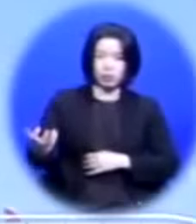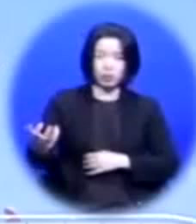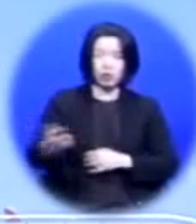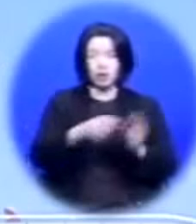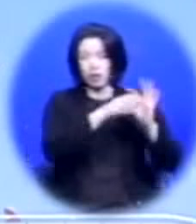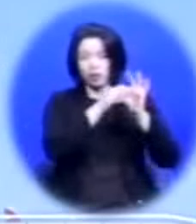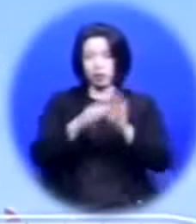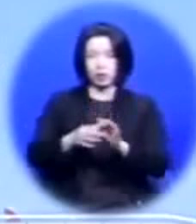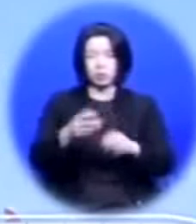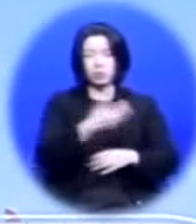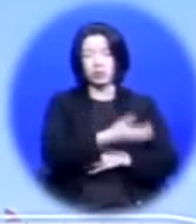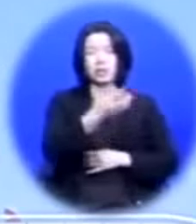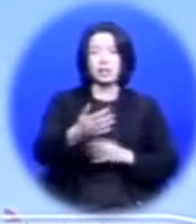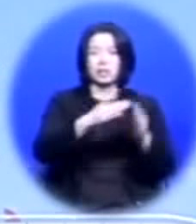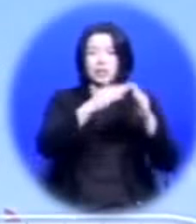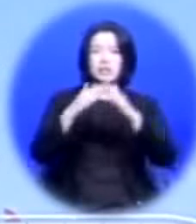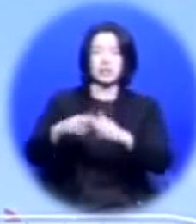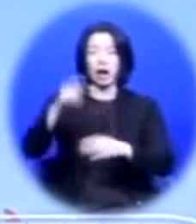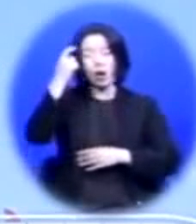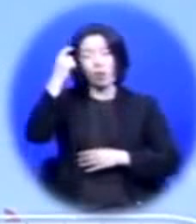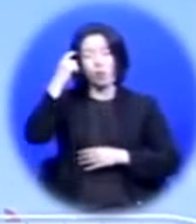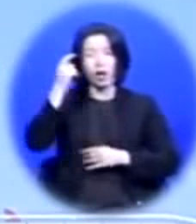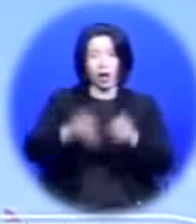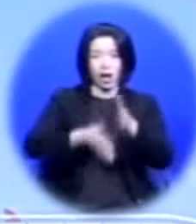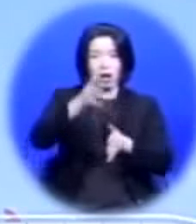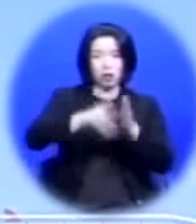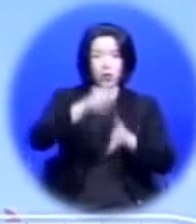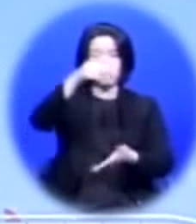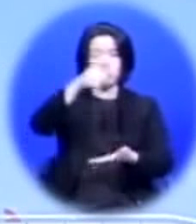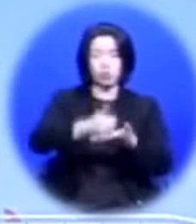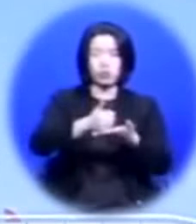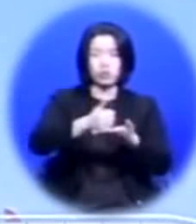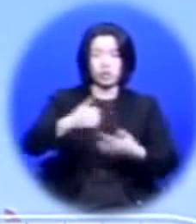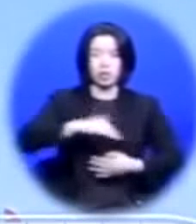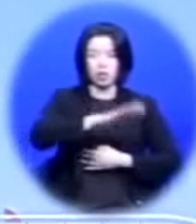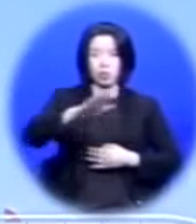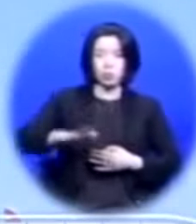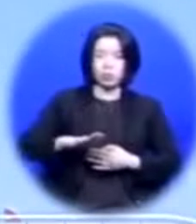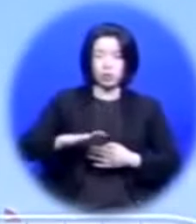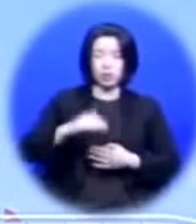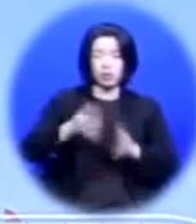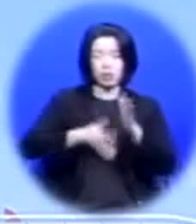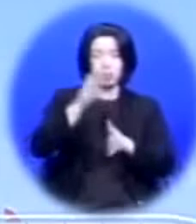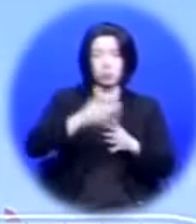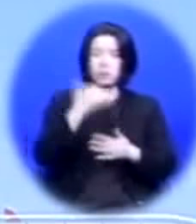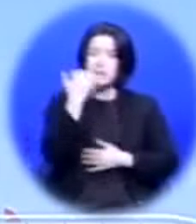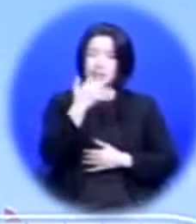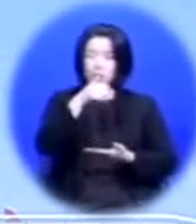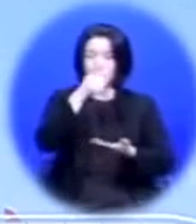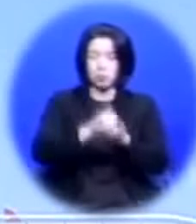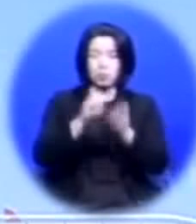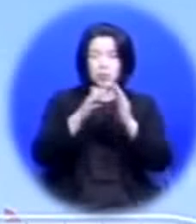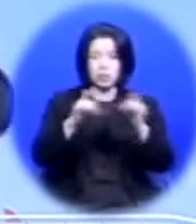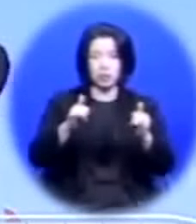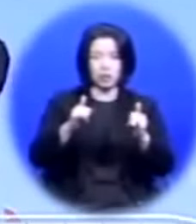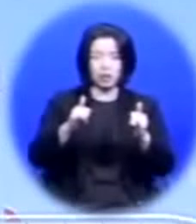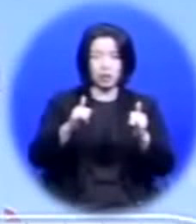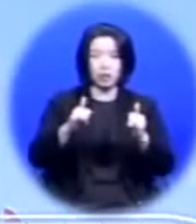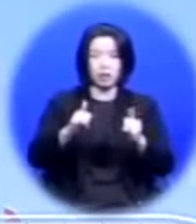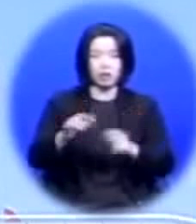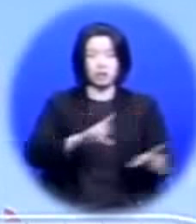저 동네로 이사를 갑니다 왜 건물 주인이 우리 건물이 성범죄자가 사는 곳으로 등록됐다